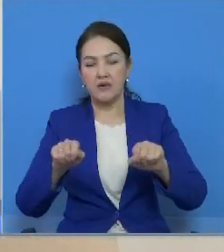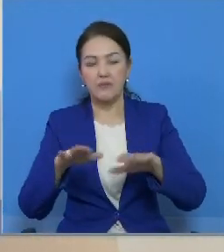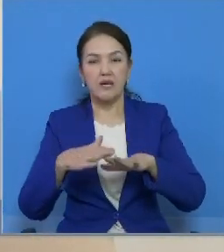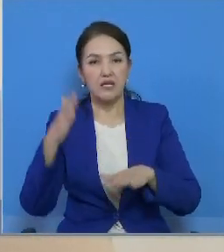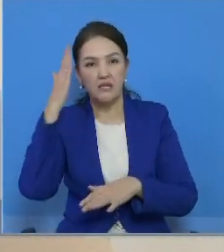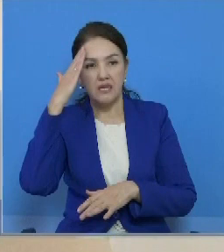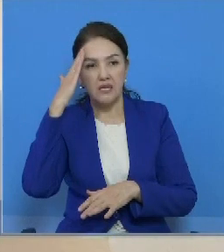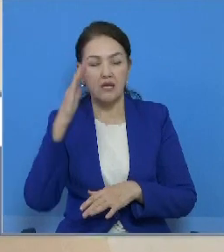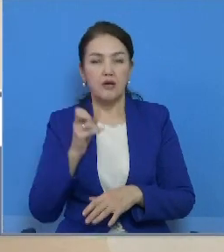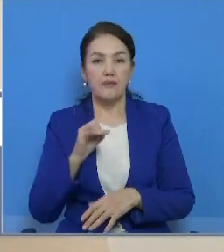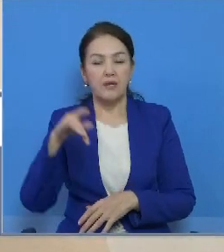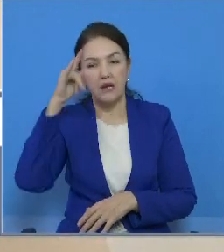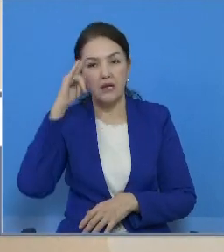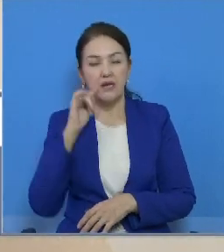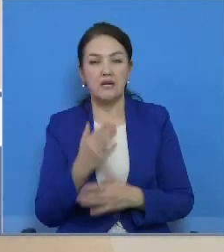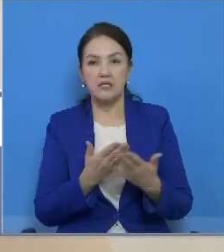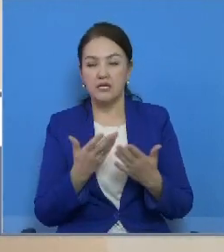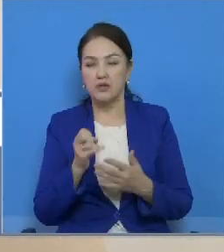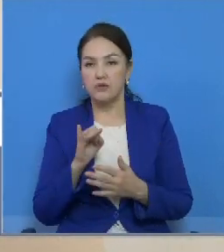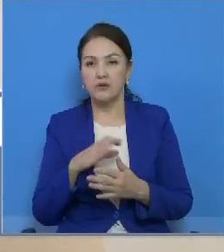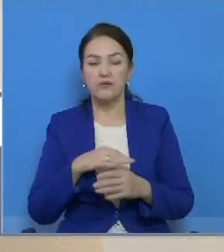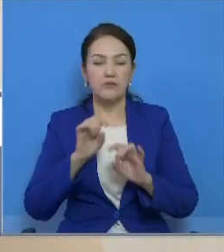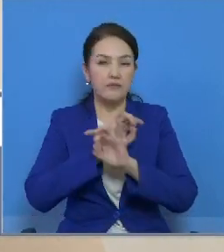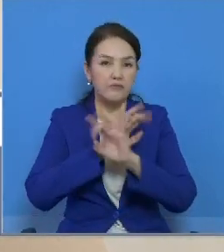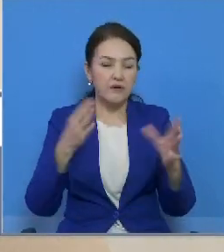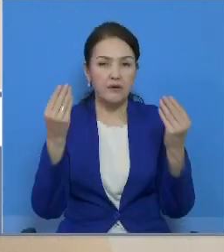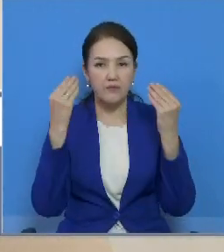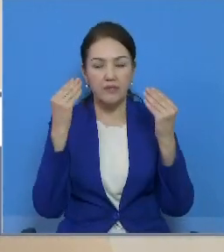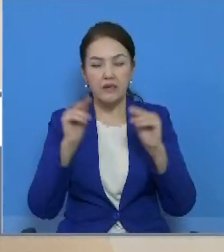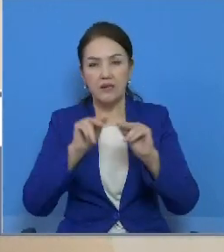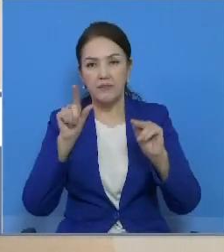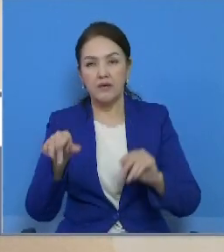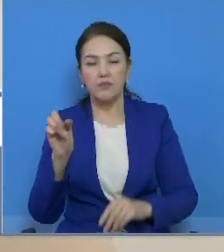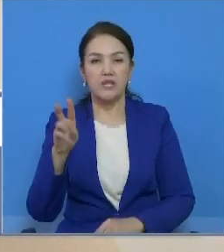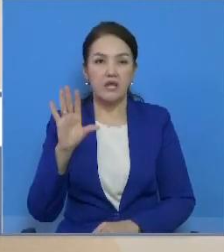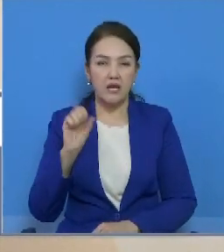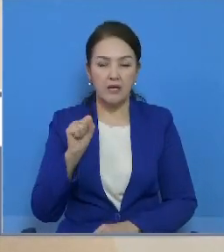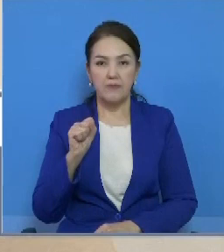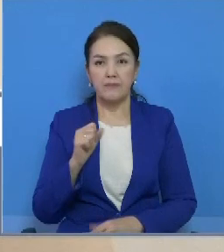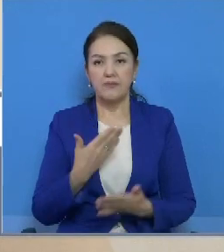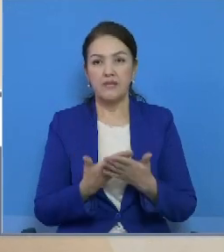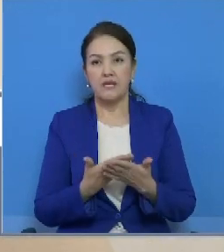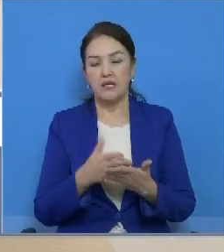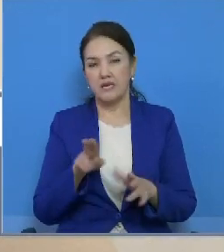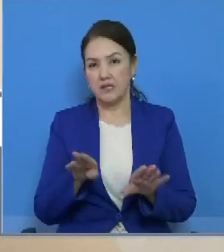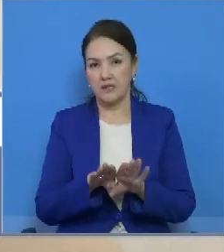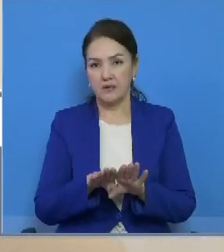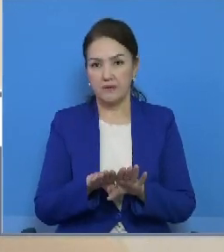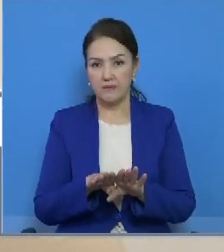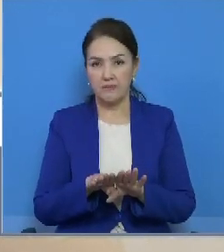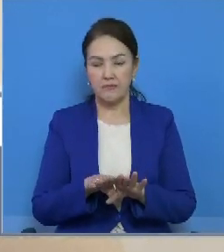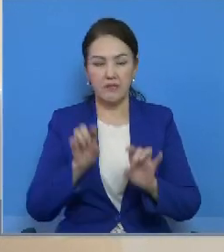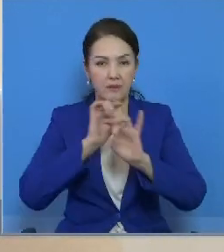многогранный талант классика казахской литературы, выдающегося педагога Мухтара Ауэзова. То